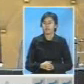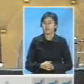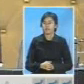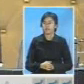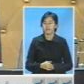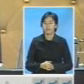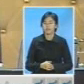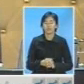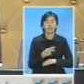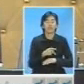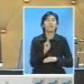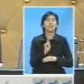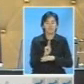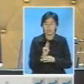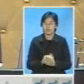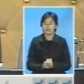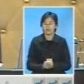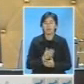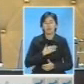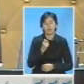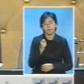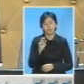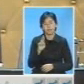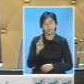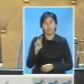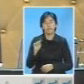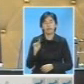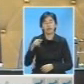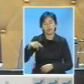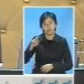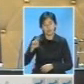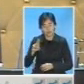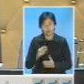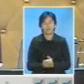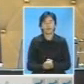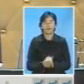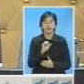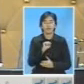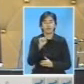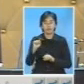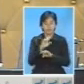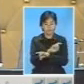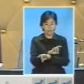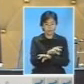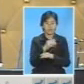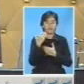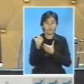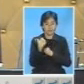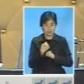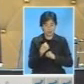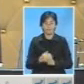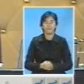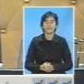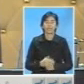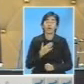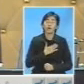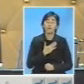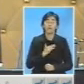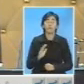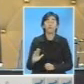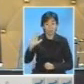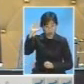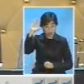กราบเรียนท่านประธานสภาผู้แทนราษฎรผมอัธพรพลบุตรสมาชิกสภาผู้แทนราษฎรจังหวัดเพชรบุรีประชาธิปัตย์ผมเองประท้วง